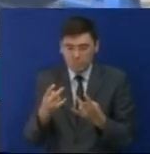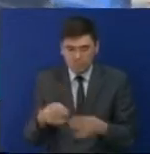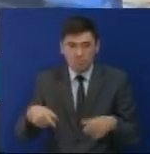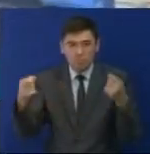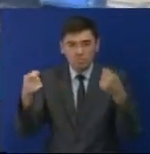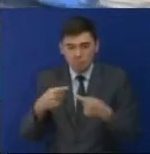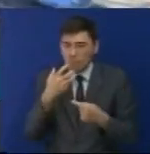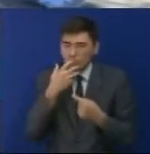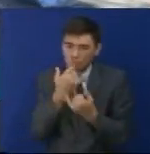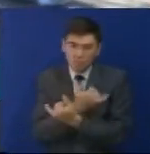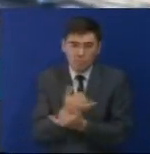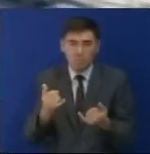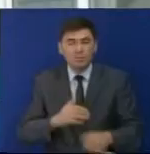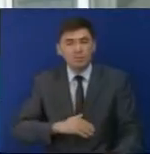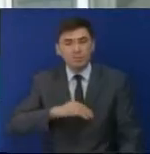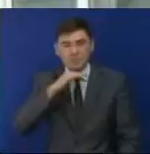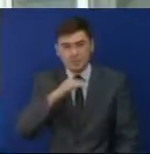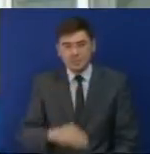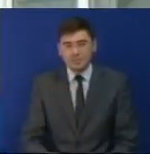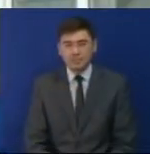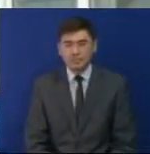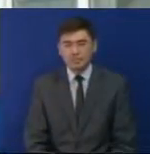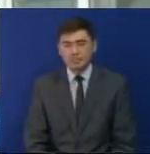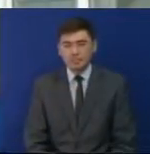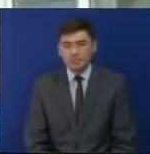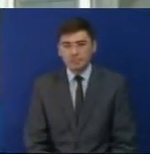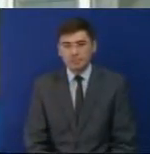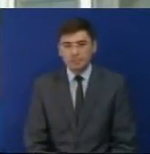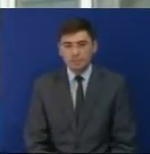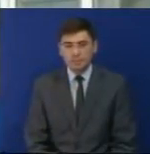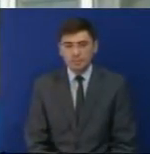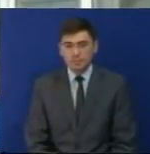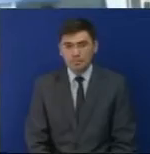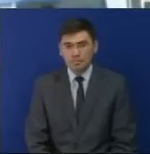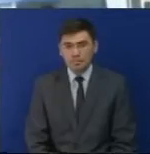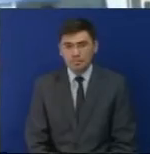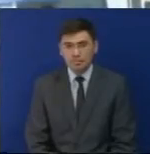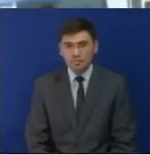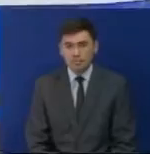жылумен қамтуға жететіндігін айтты. Рыскүмәдвасова, Елжан Мағзумов, Семей телеарнасы.